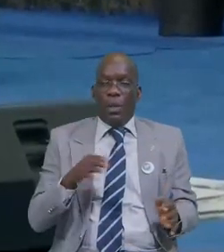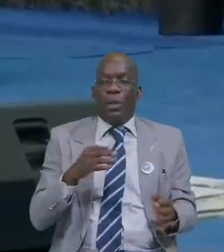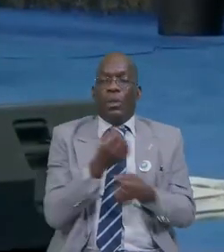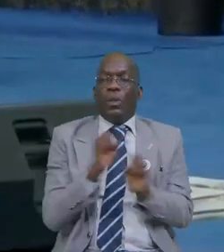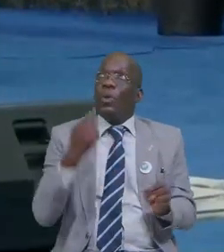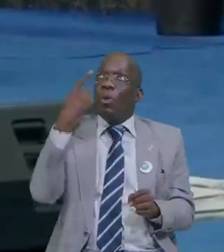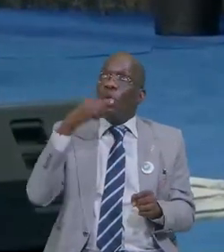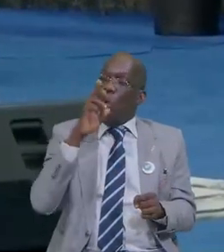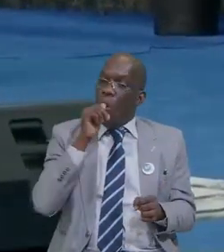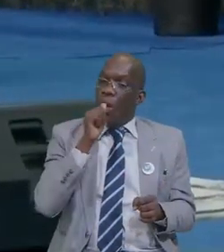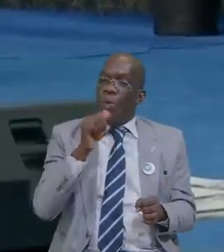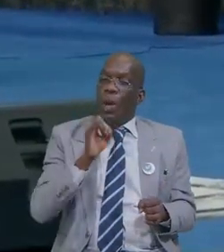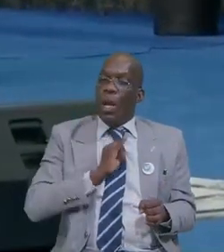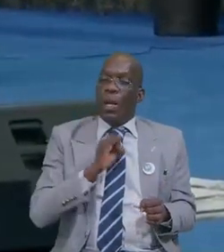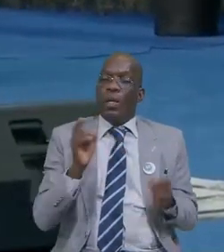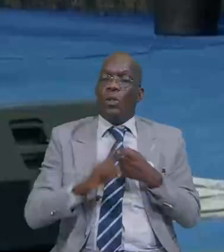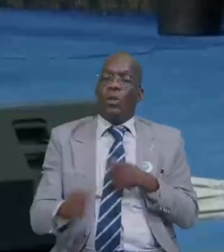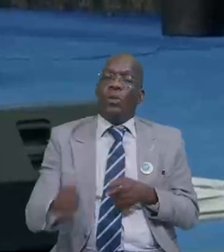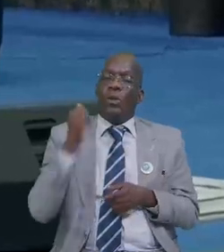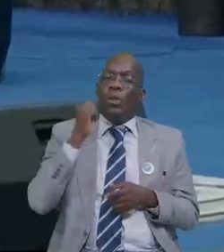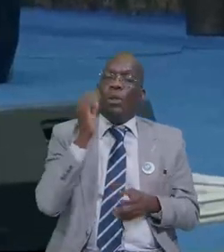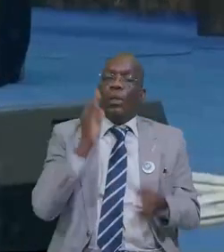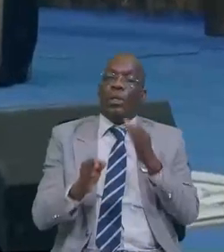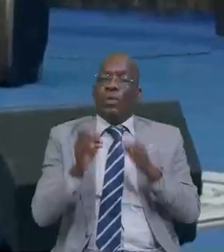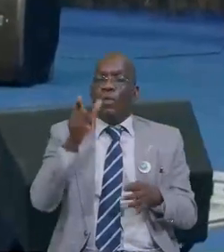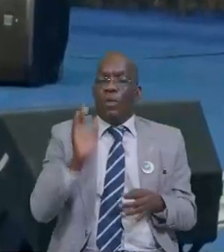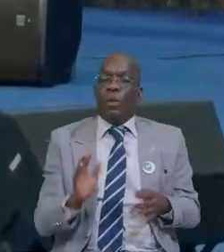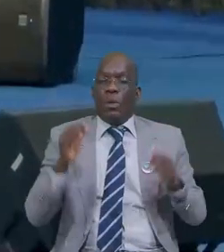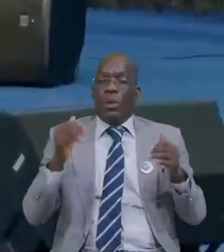Qui suis-je pour le rejeter? C'est Dieu,